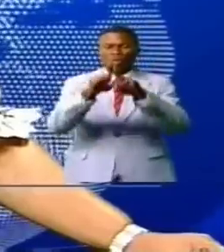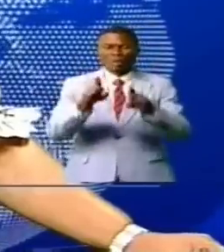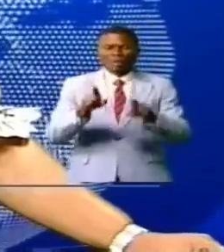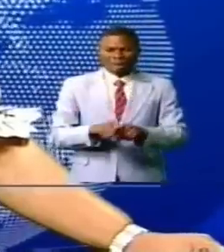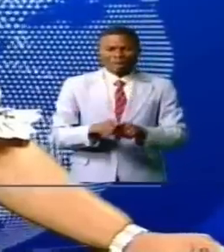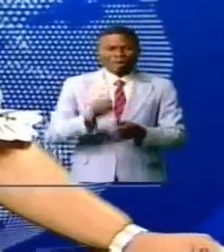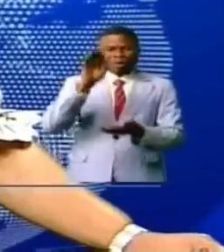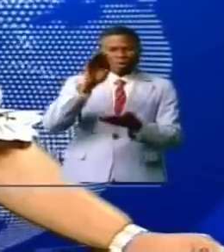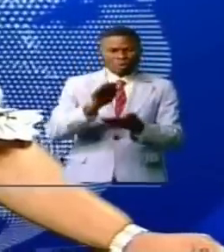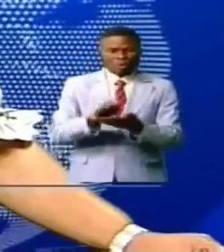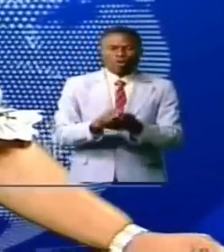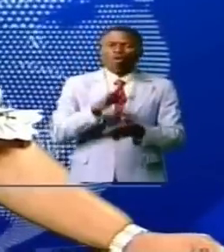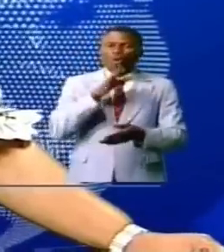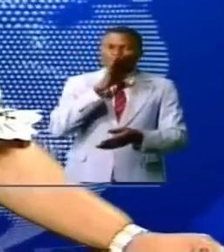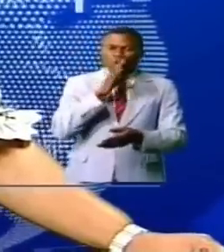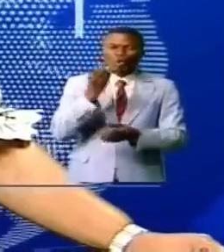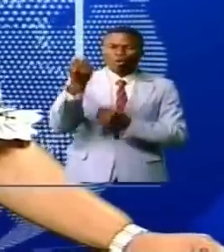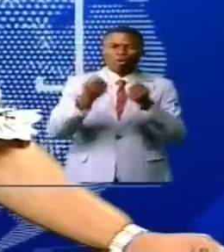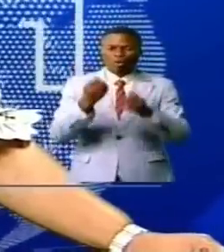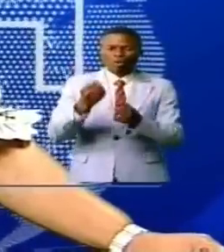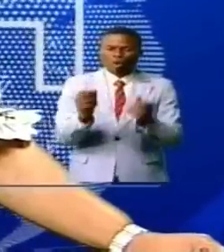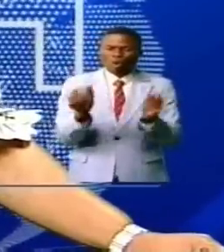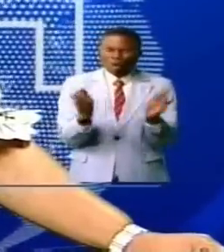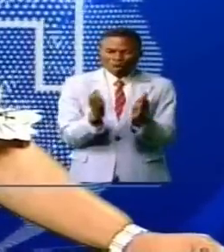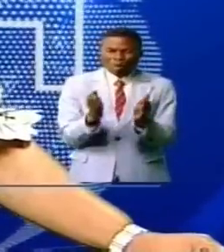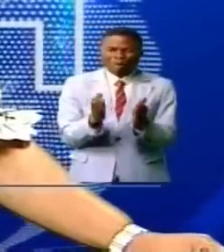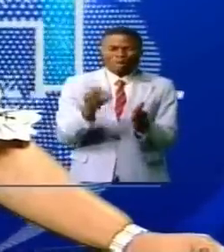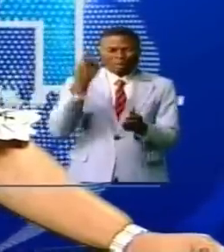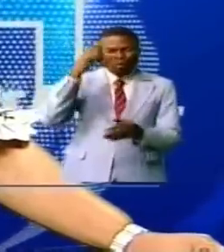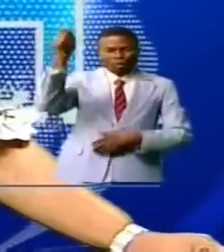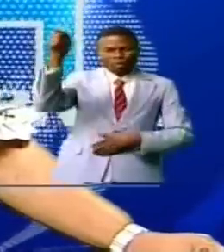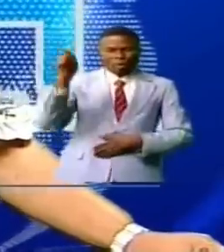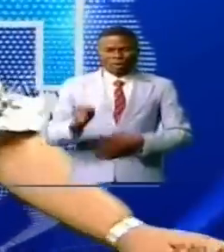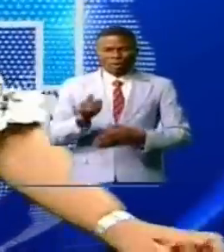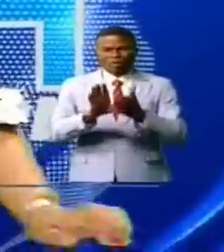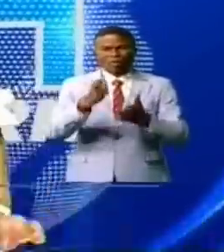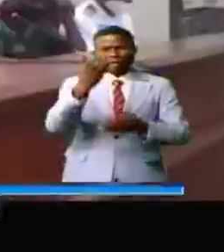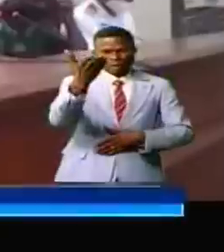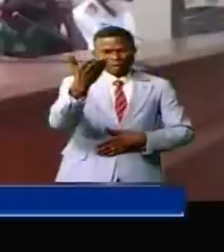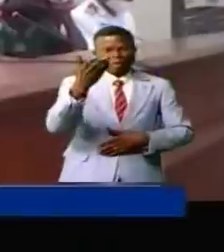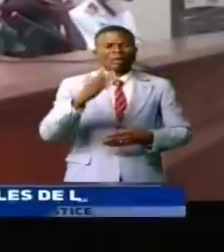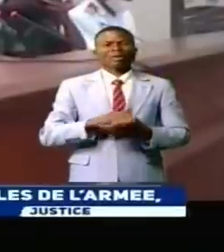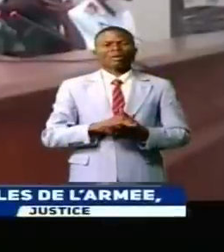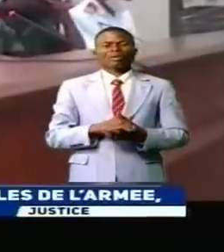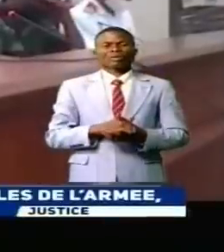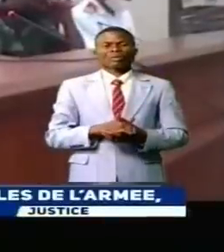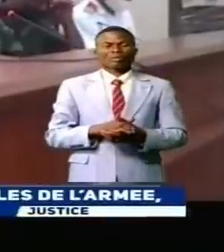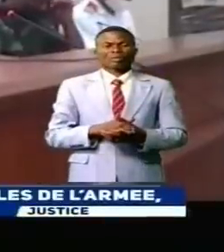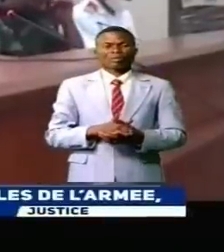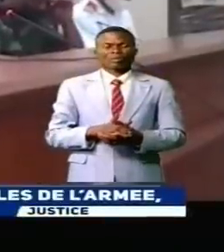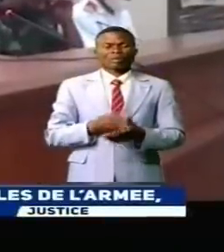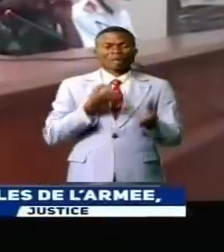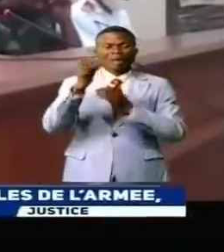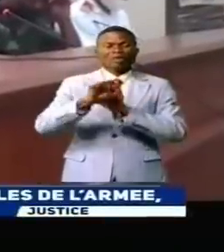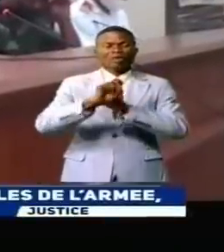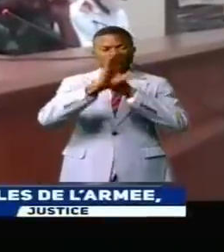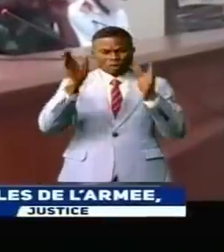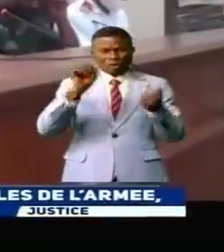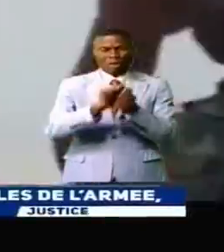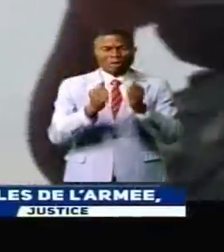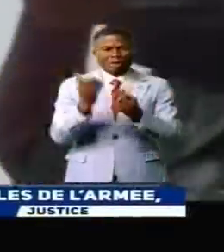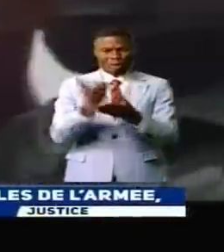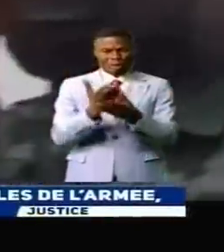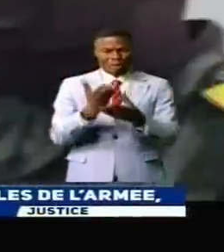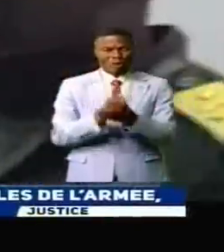soustraction frauduleuse des camions et camionnettes appartenant à l'armée. Les détails avec Marie Calang. Dans le but d'éclairer sa religion sur le dossier